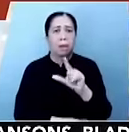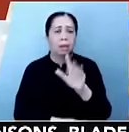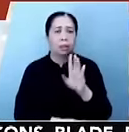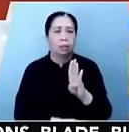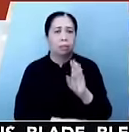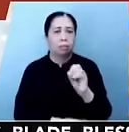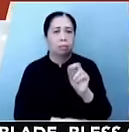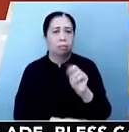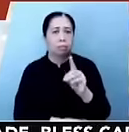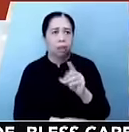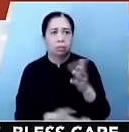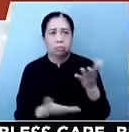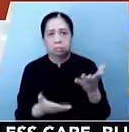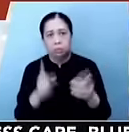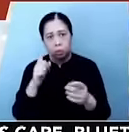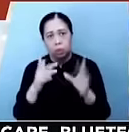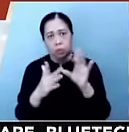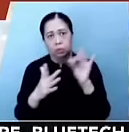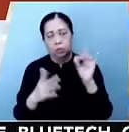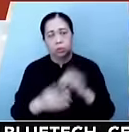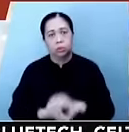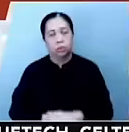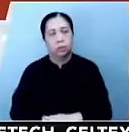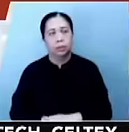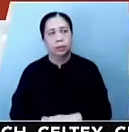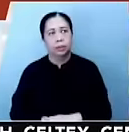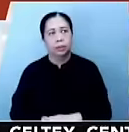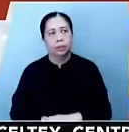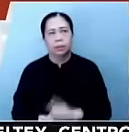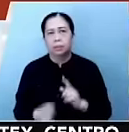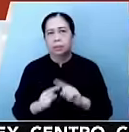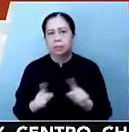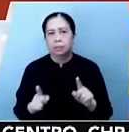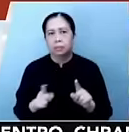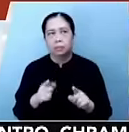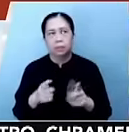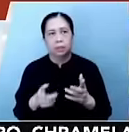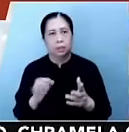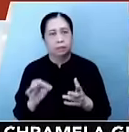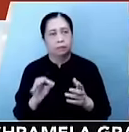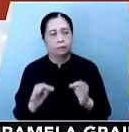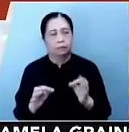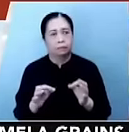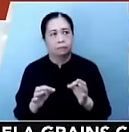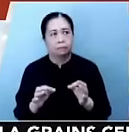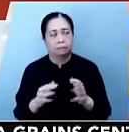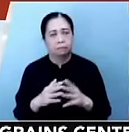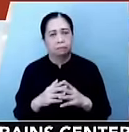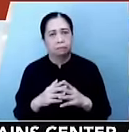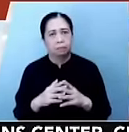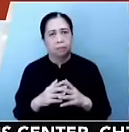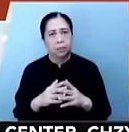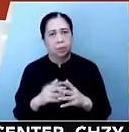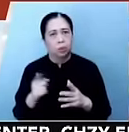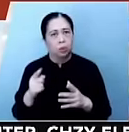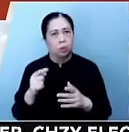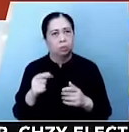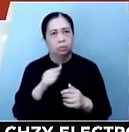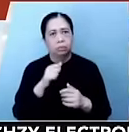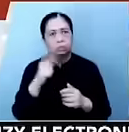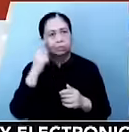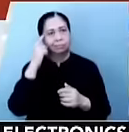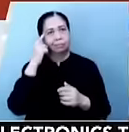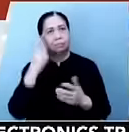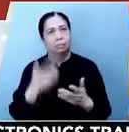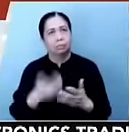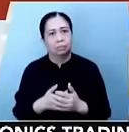That would be an option. But if you do not think that you